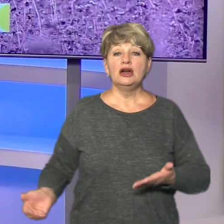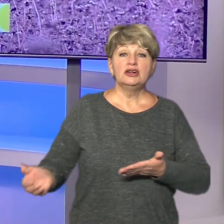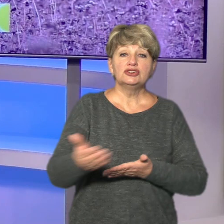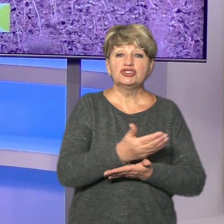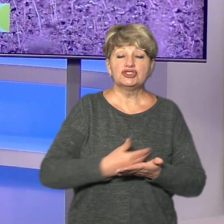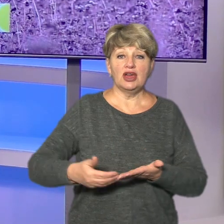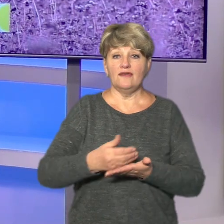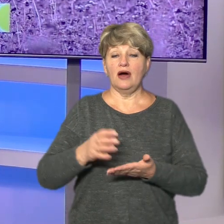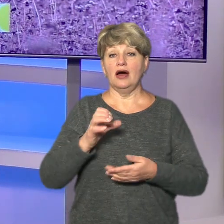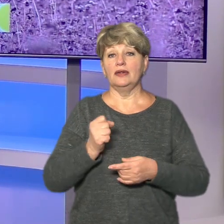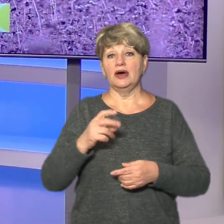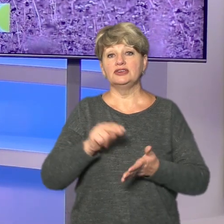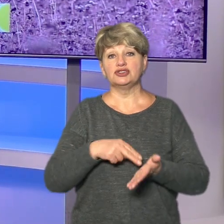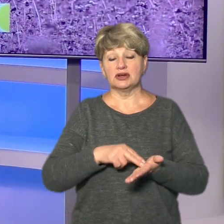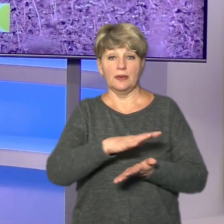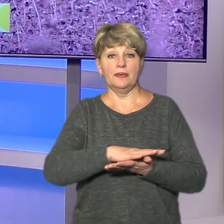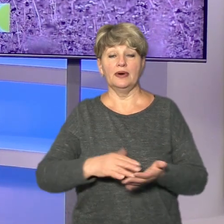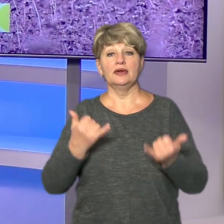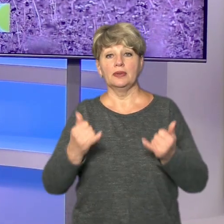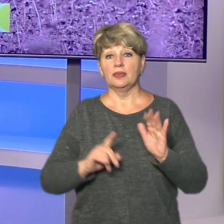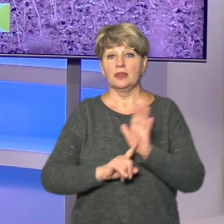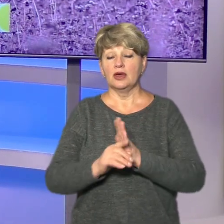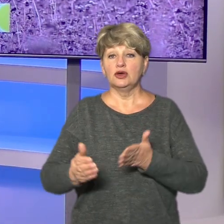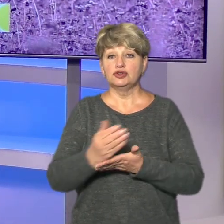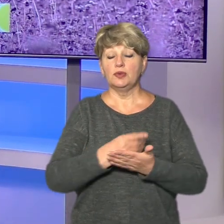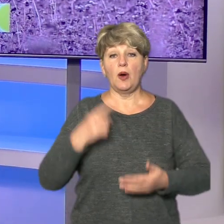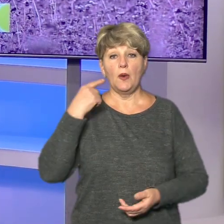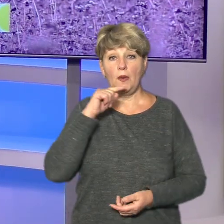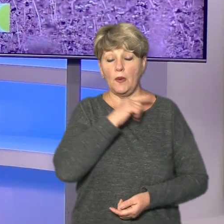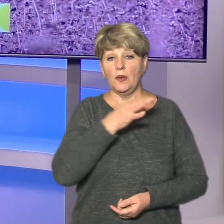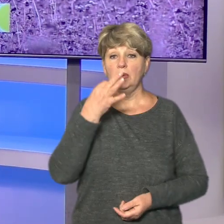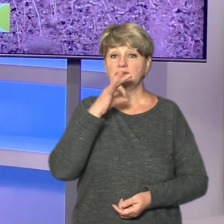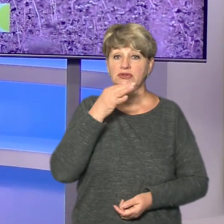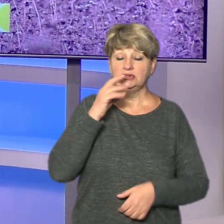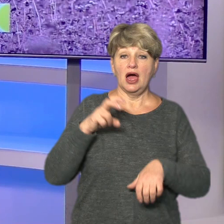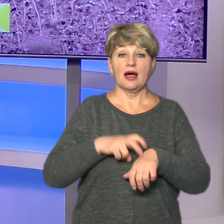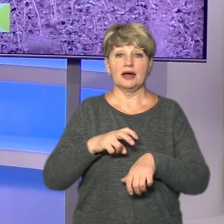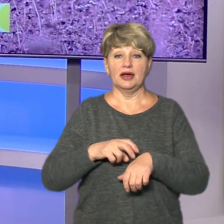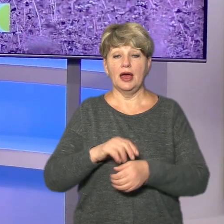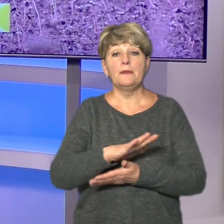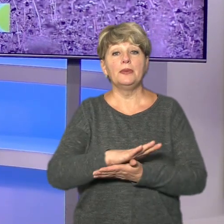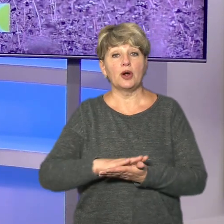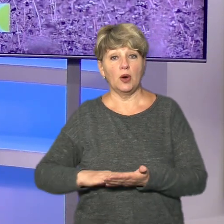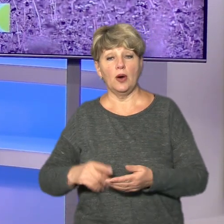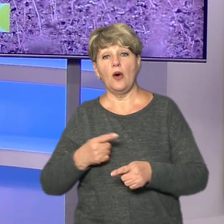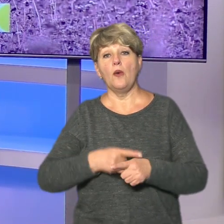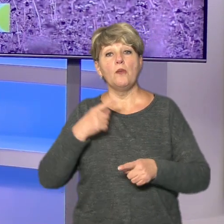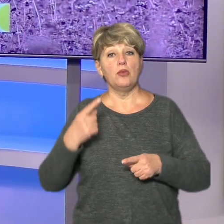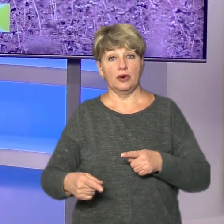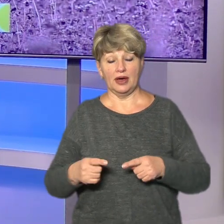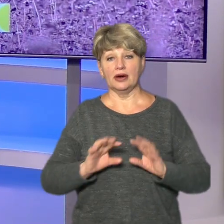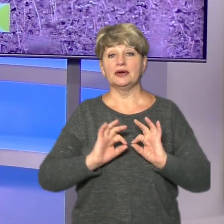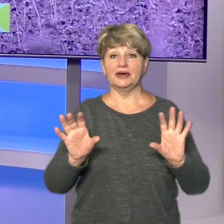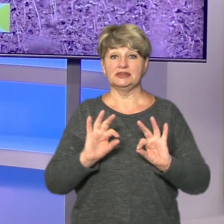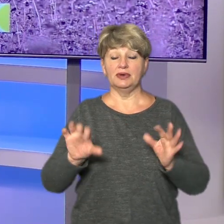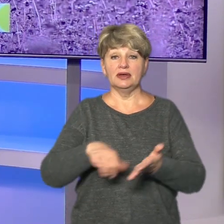Черкащині тривають нині розпочали збірку кукурудзи соняшника сої та гречки також продовжують збирати буряк про це суспільному